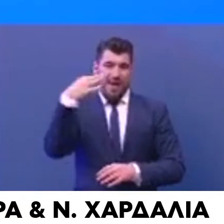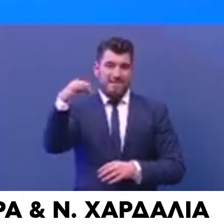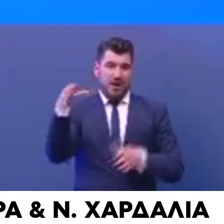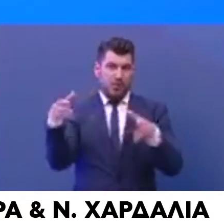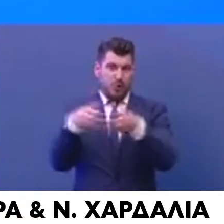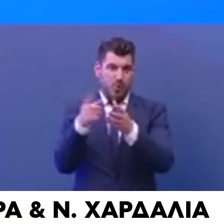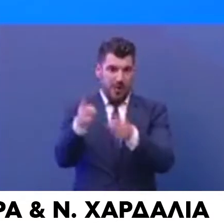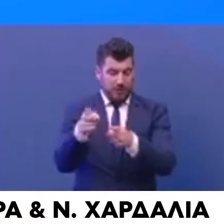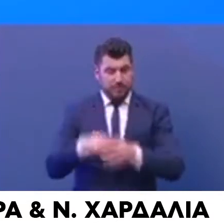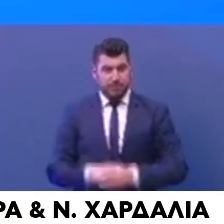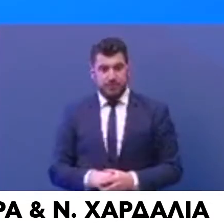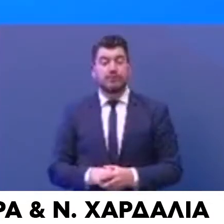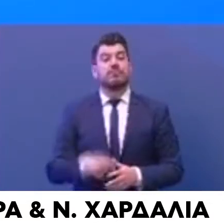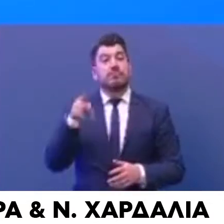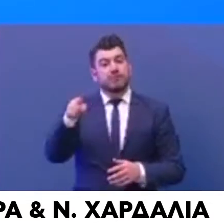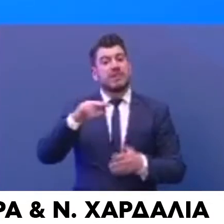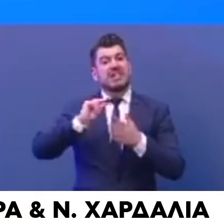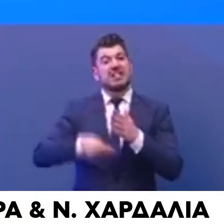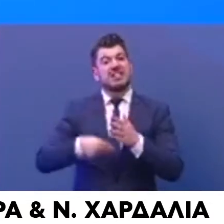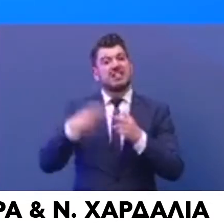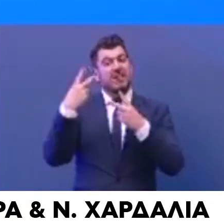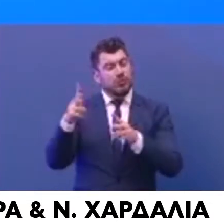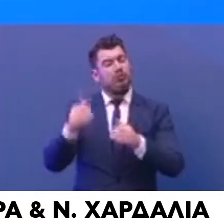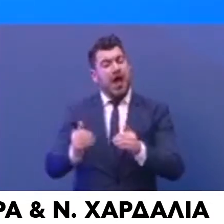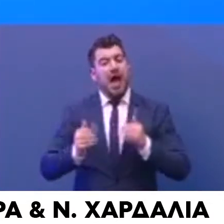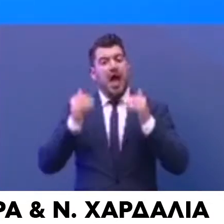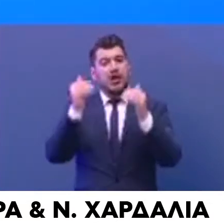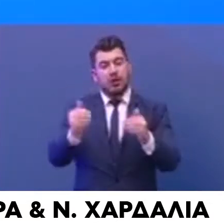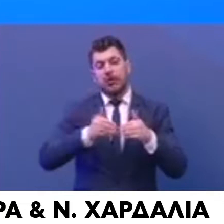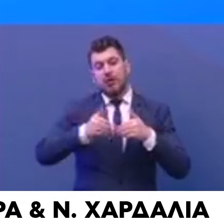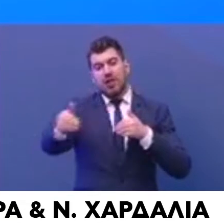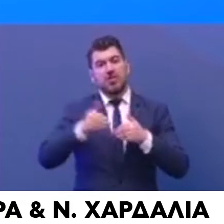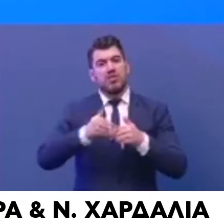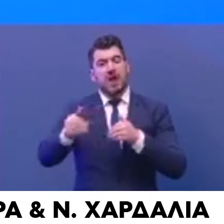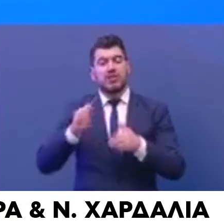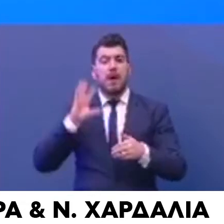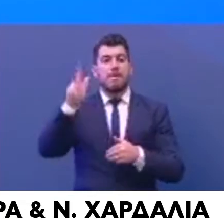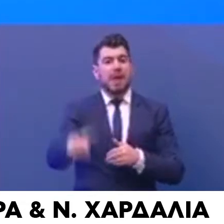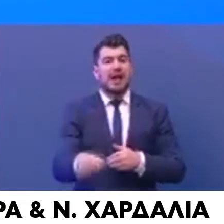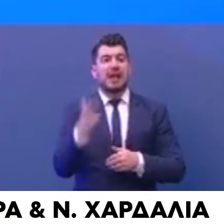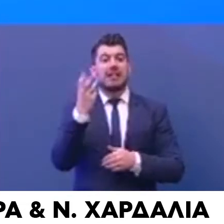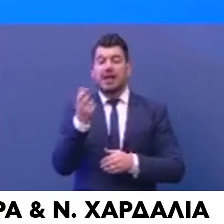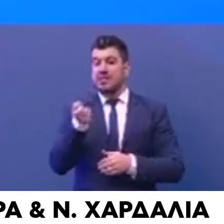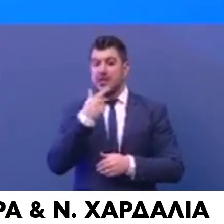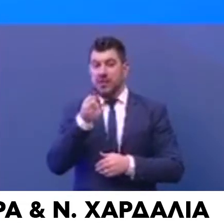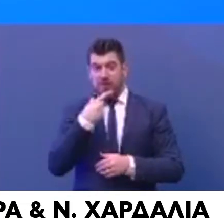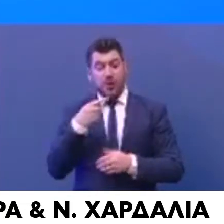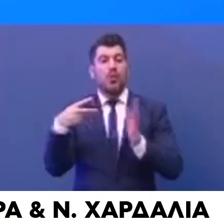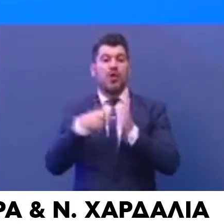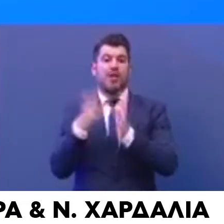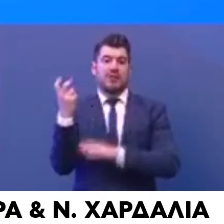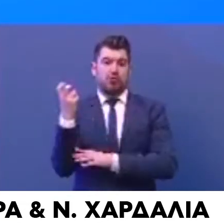ομάδα, θέτει τη σύμβαση εργασίας του σε αναστολή για χρονικό διάστημα έως τις 30 Σεπτεμβρίου